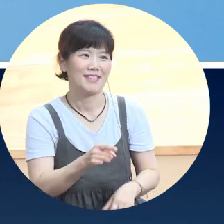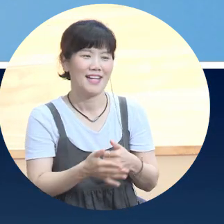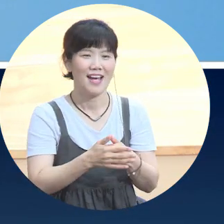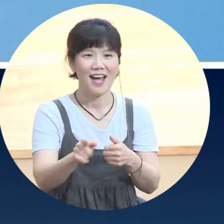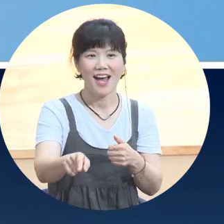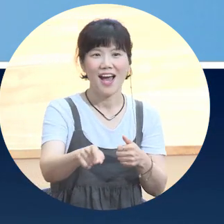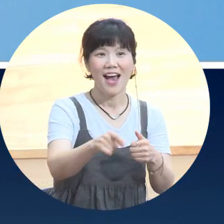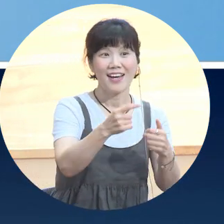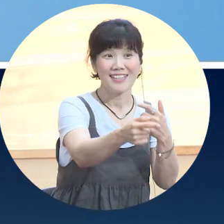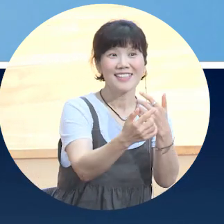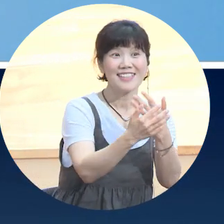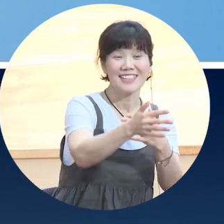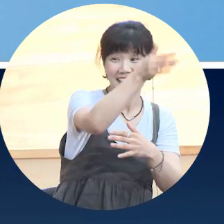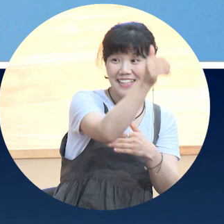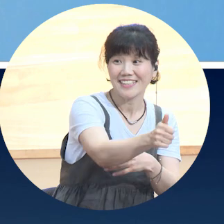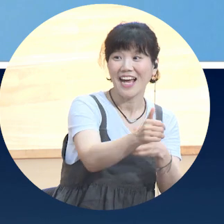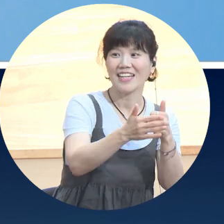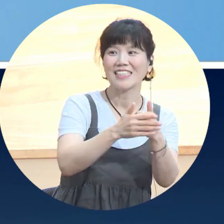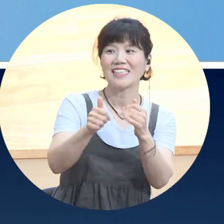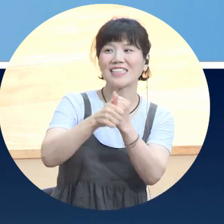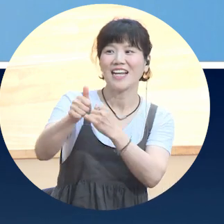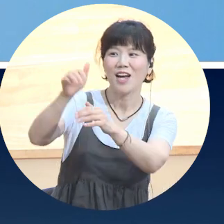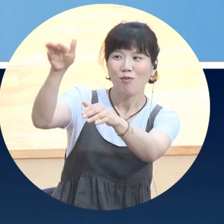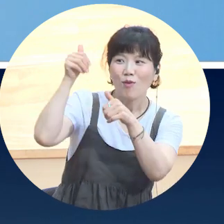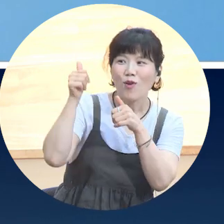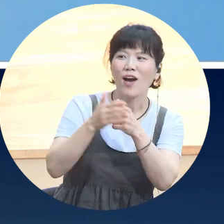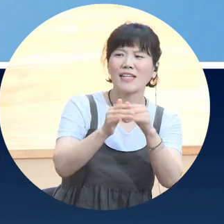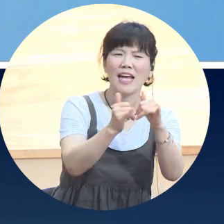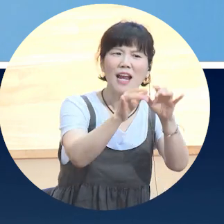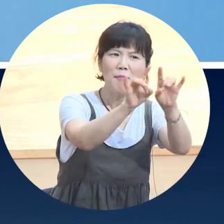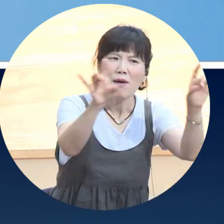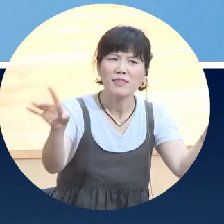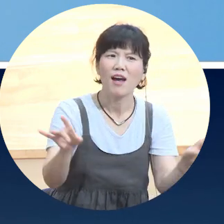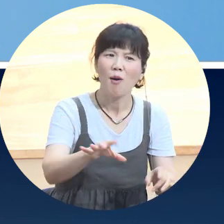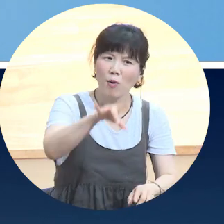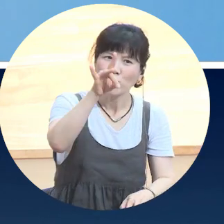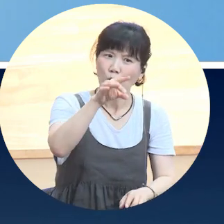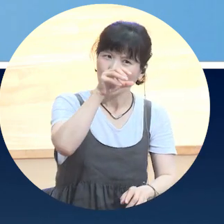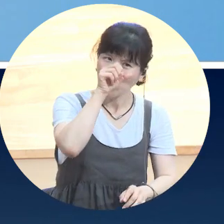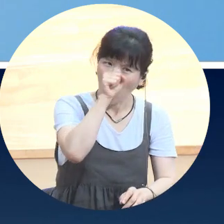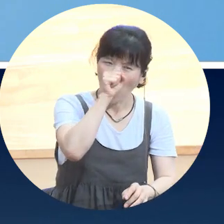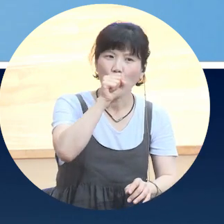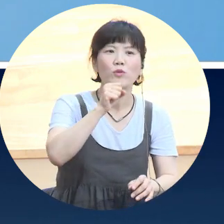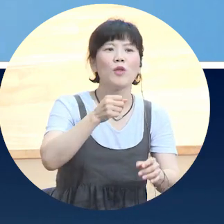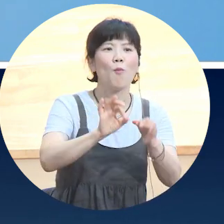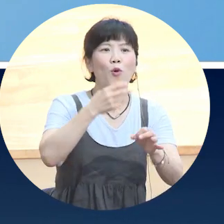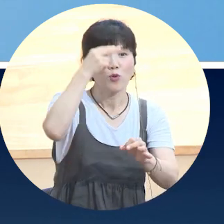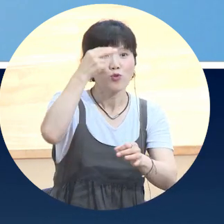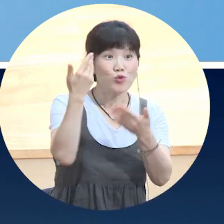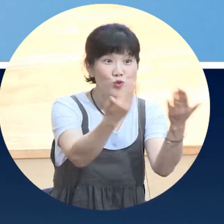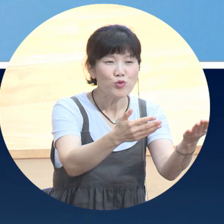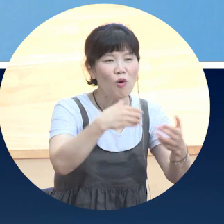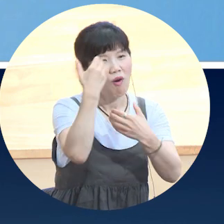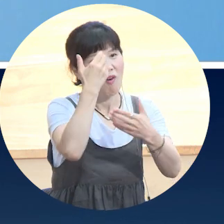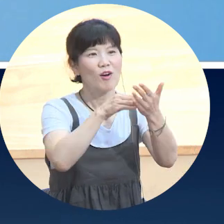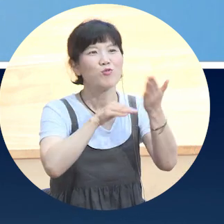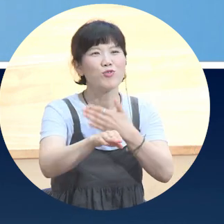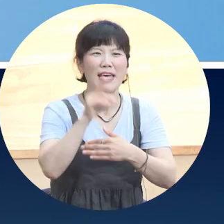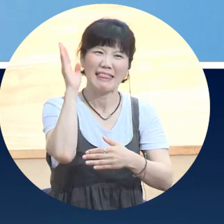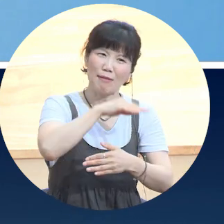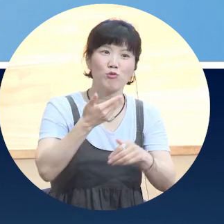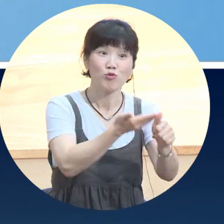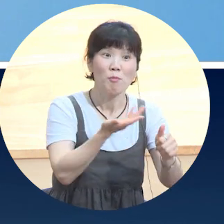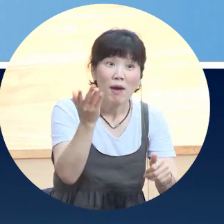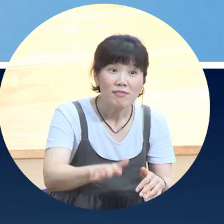말하되 사람마다 먼저 좋은 포도주를 내고 취한 후에 낮은 것을 애걸을 그대는 지금까지 좋고 도주를